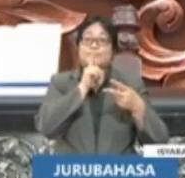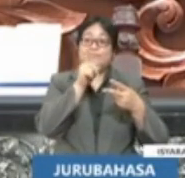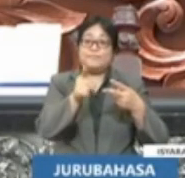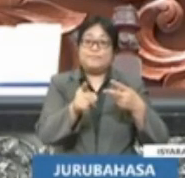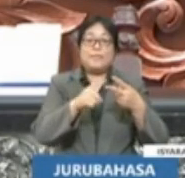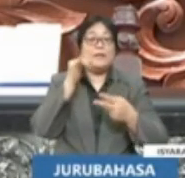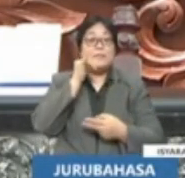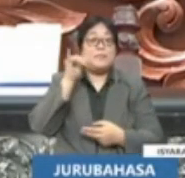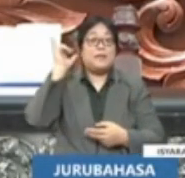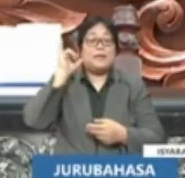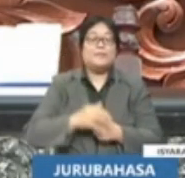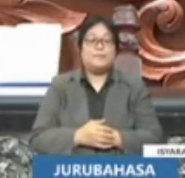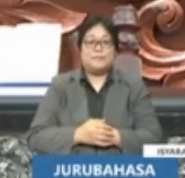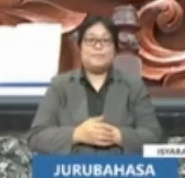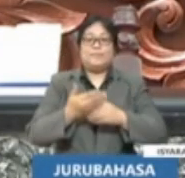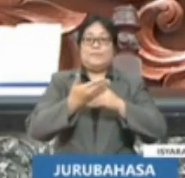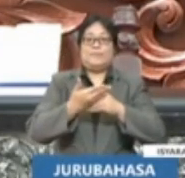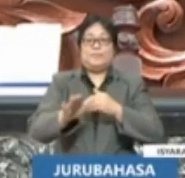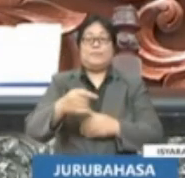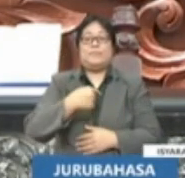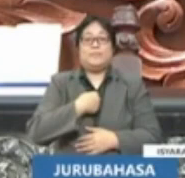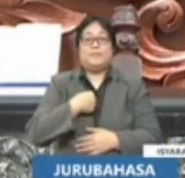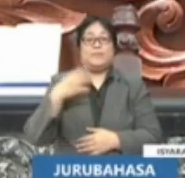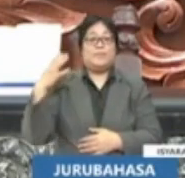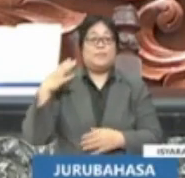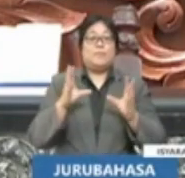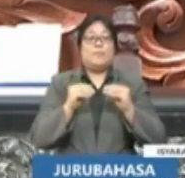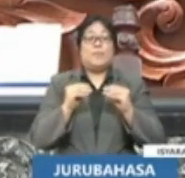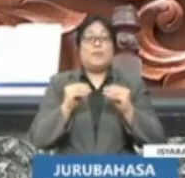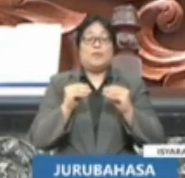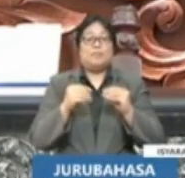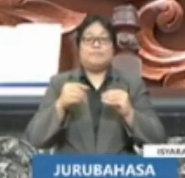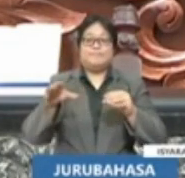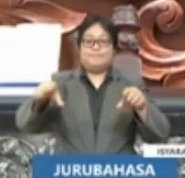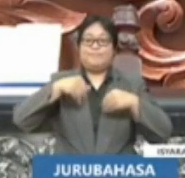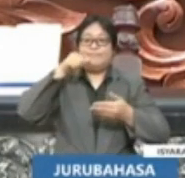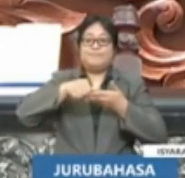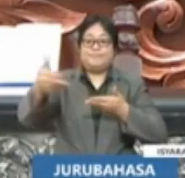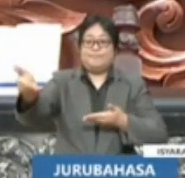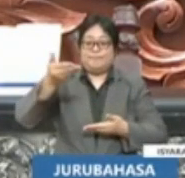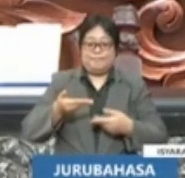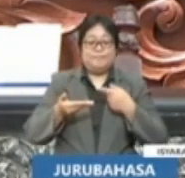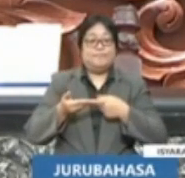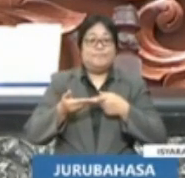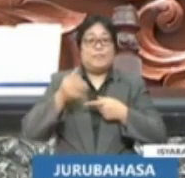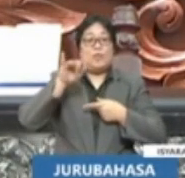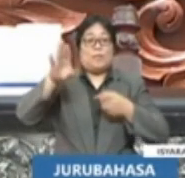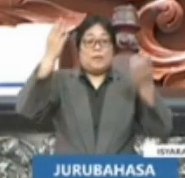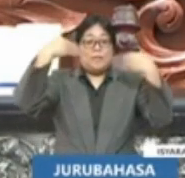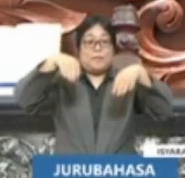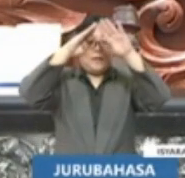sebenarnya semalam selepas saya mempengerusi mesyuarat tu, saya menerima surat daripada Yang Berhormat